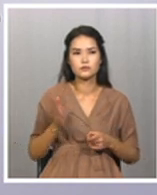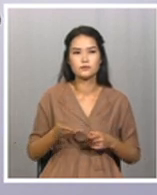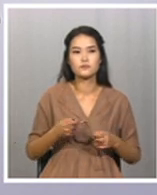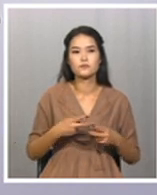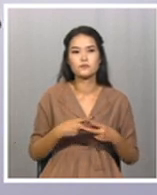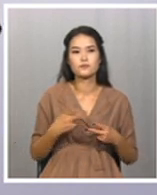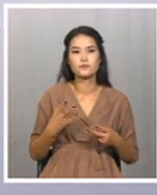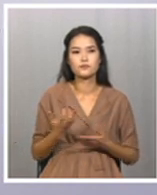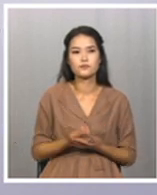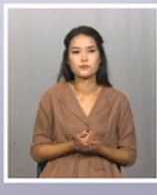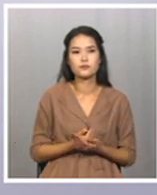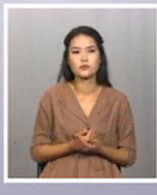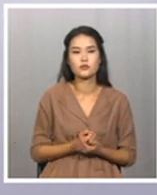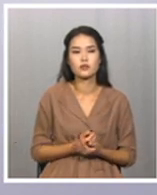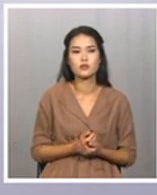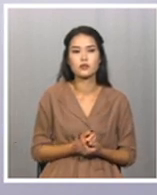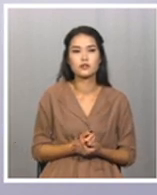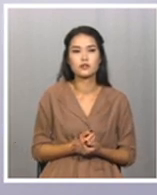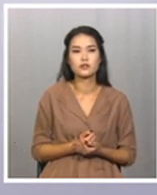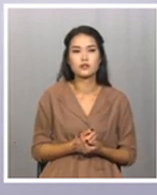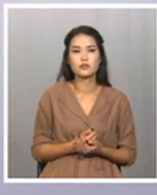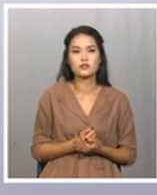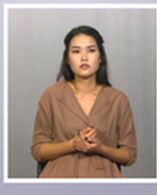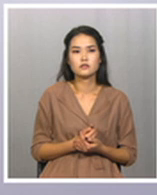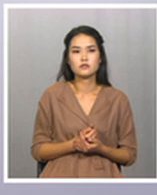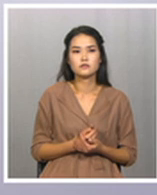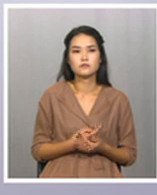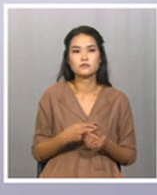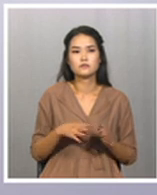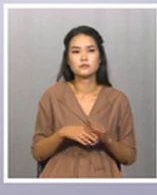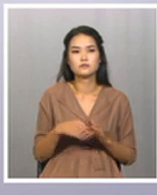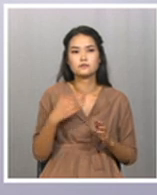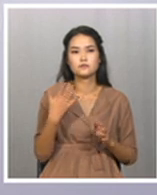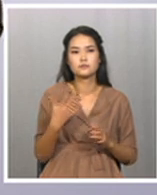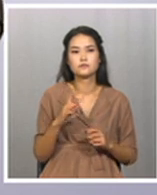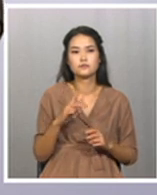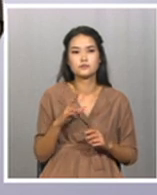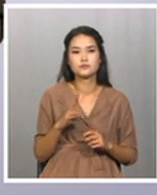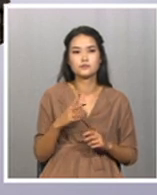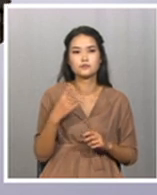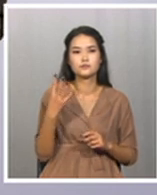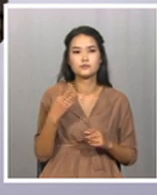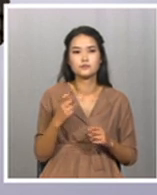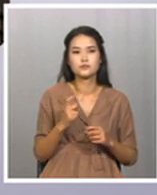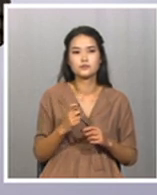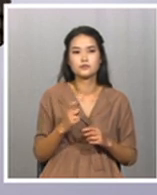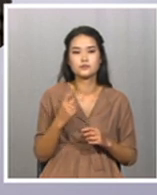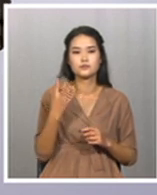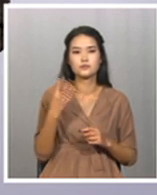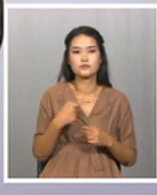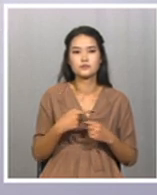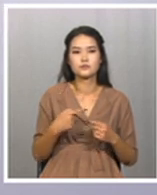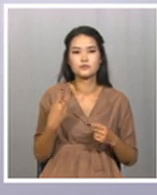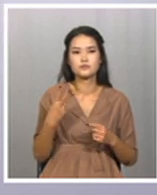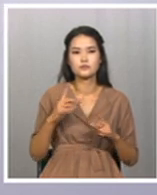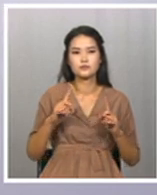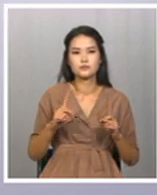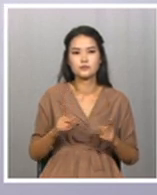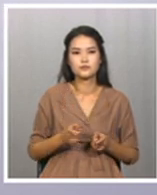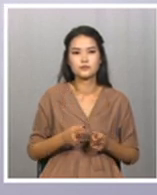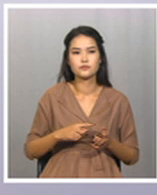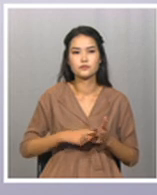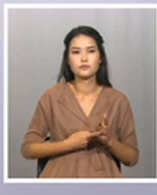керек. Бұл жерде де 5 көбейтілген натурал логарифмінің 4 дәрежесі